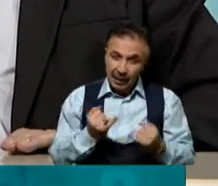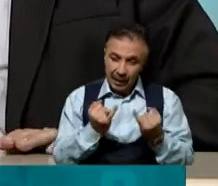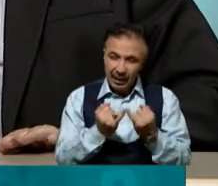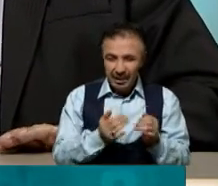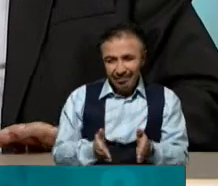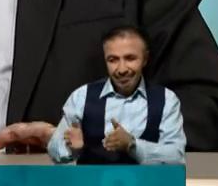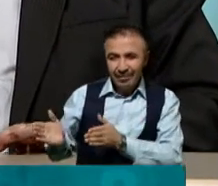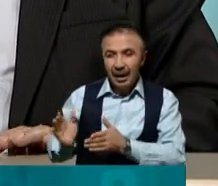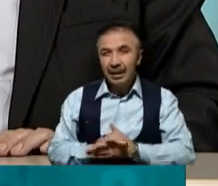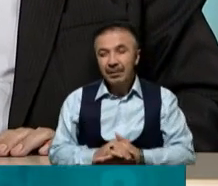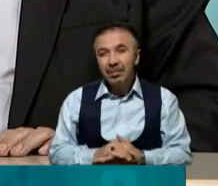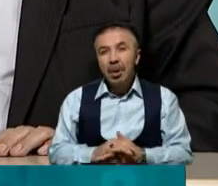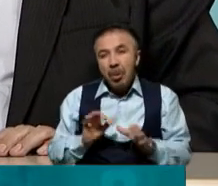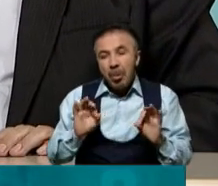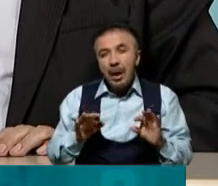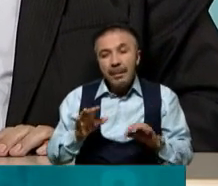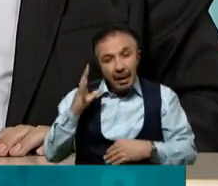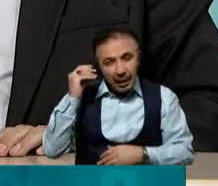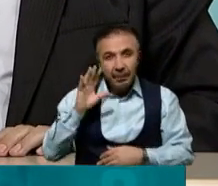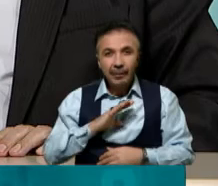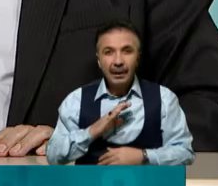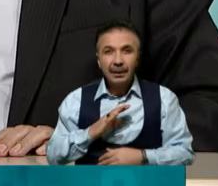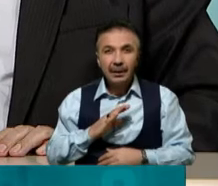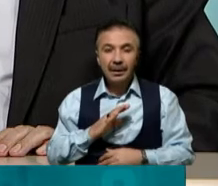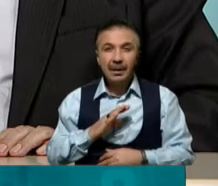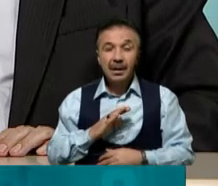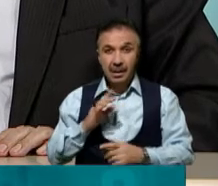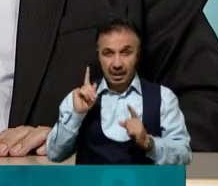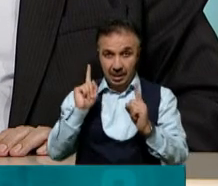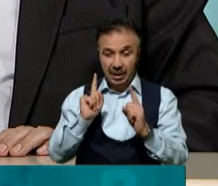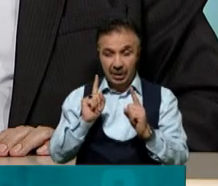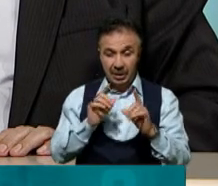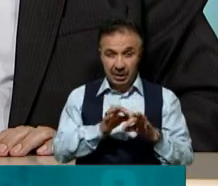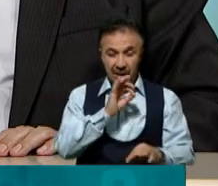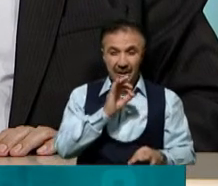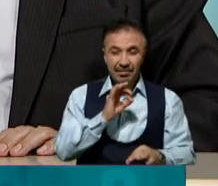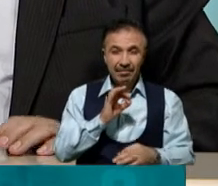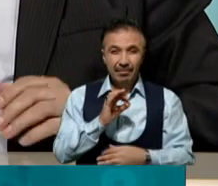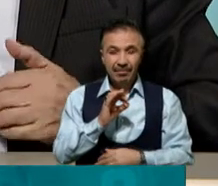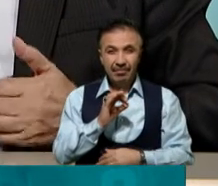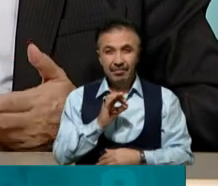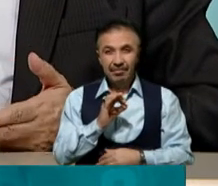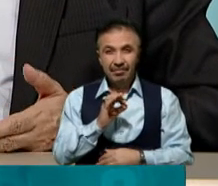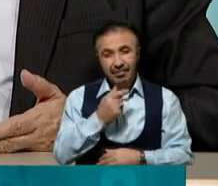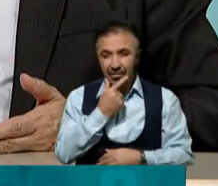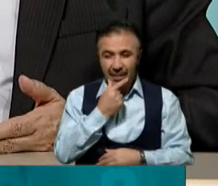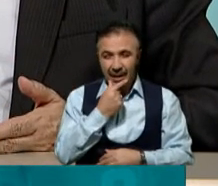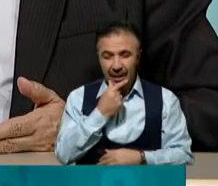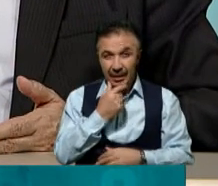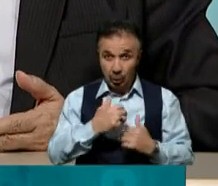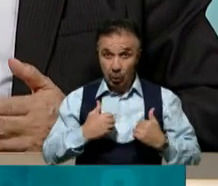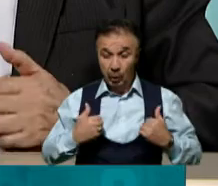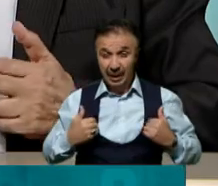konuşuyoruz. Şöyle bir manaya gelebilir. Yani karşıdaki adam herhalde yani çok güvenilir bir insan